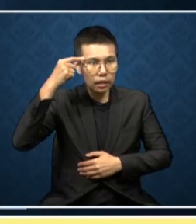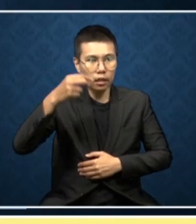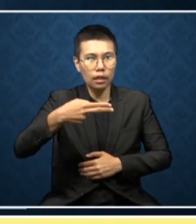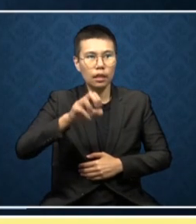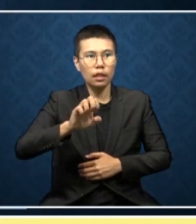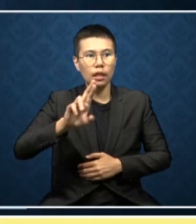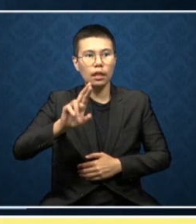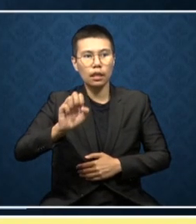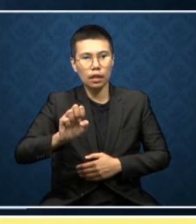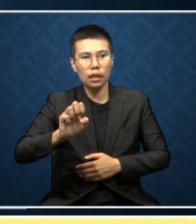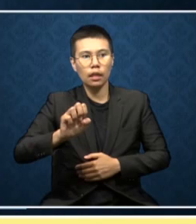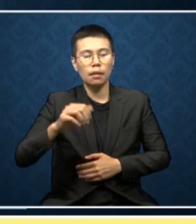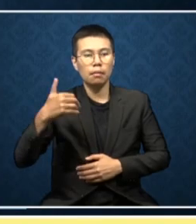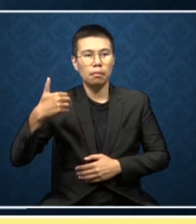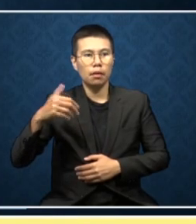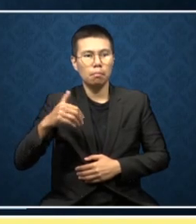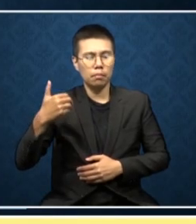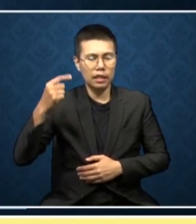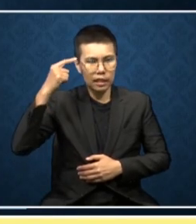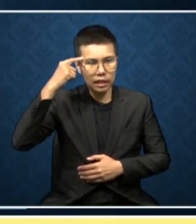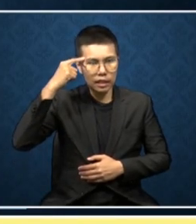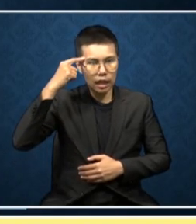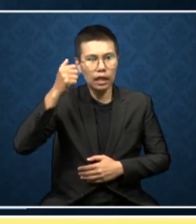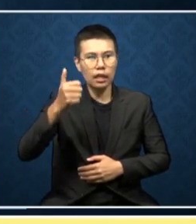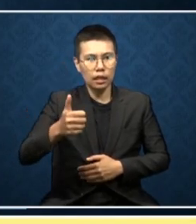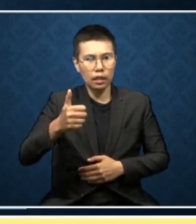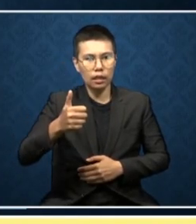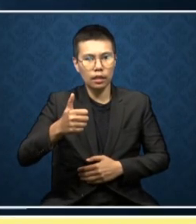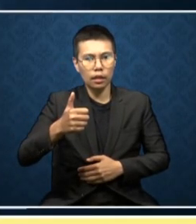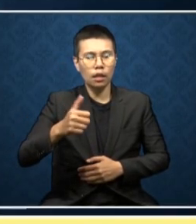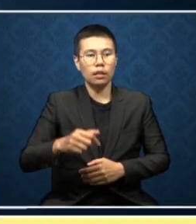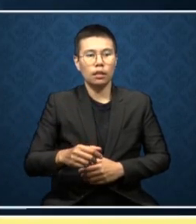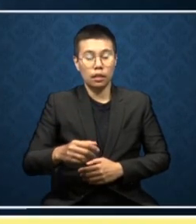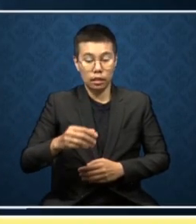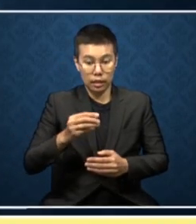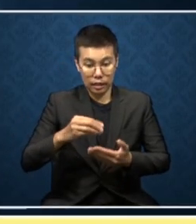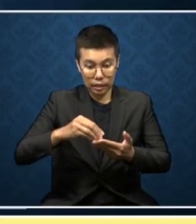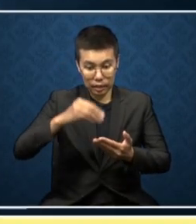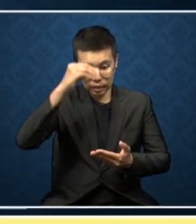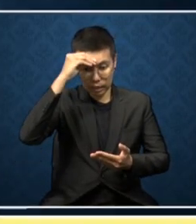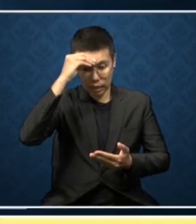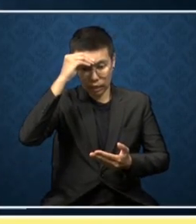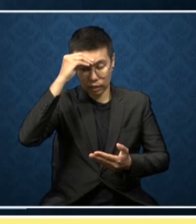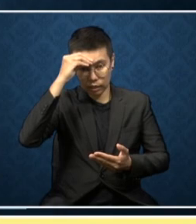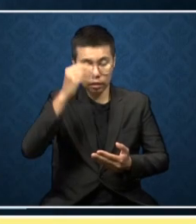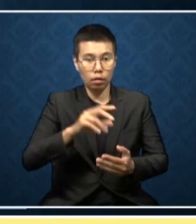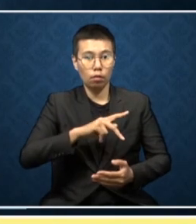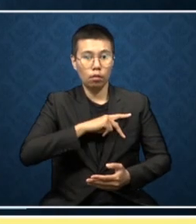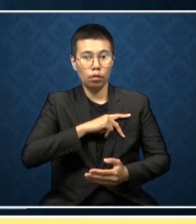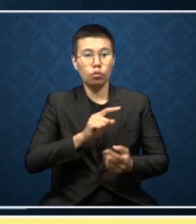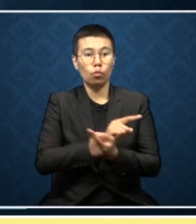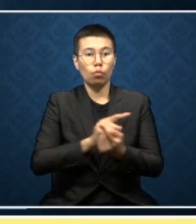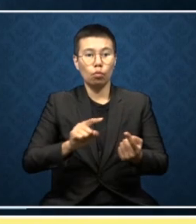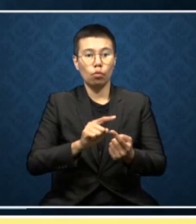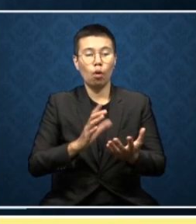สังคมได้โดยเฉพาะผู้ที่มีอำนาจนะคะการศึกษาธรรมะจะทำให้คนในสังคมครอบครัว